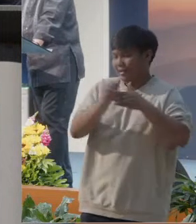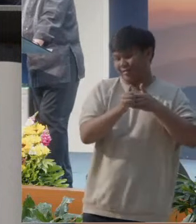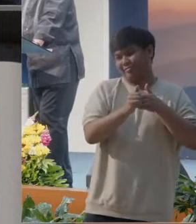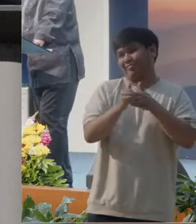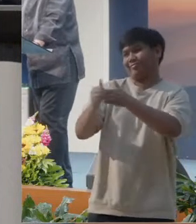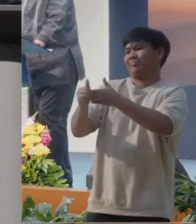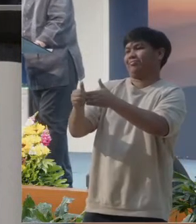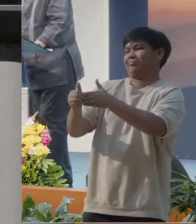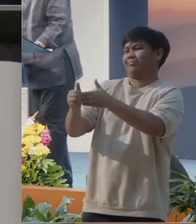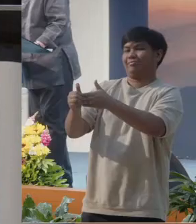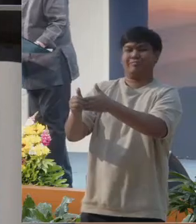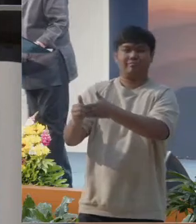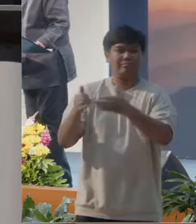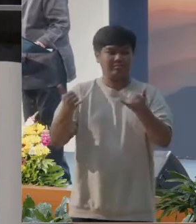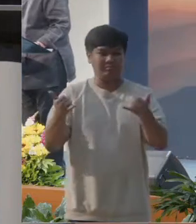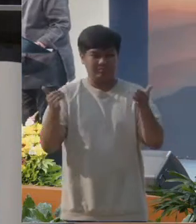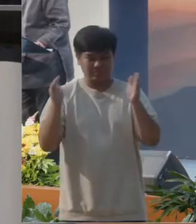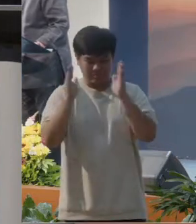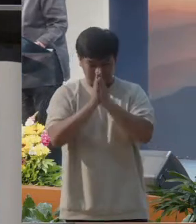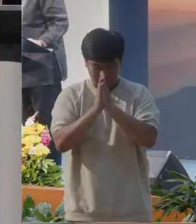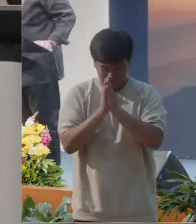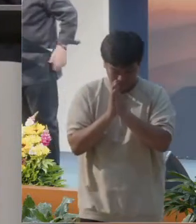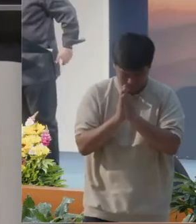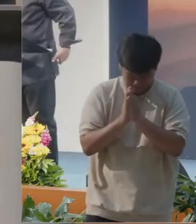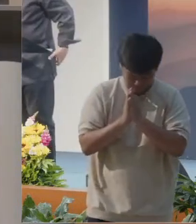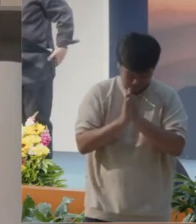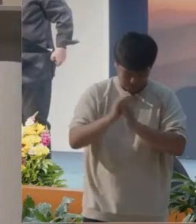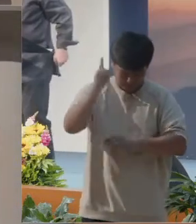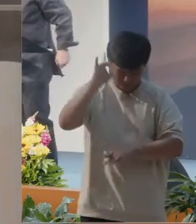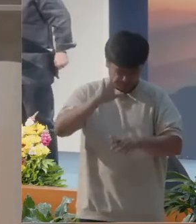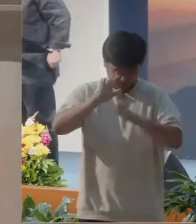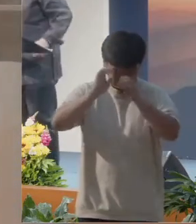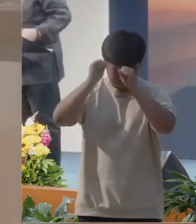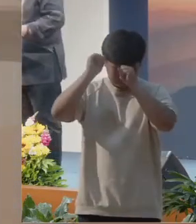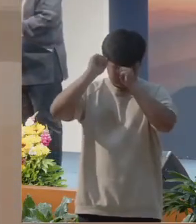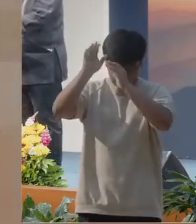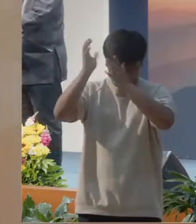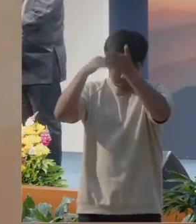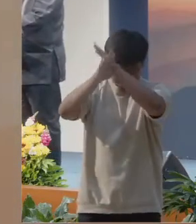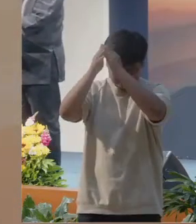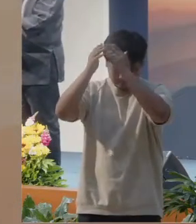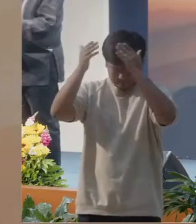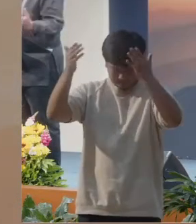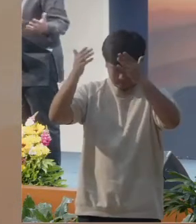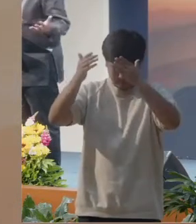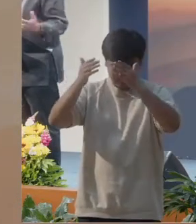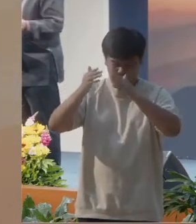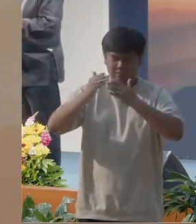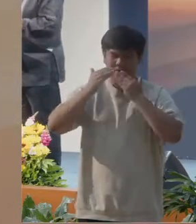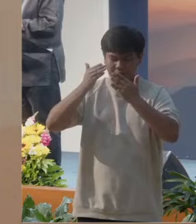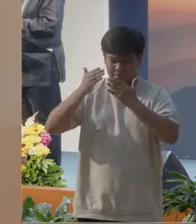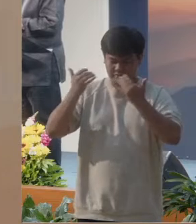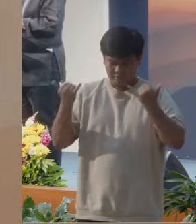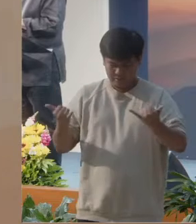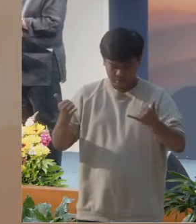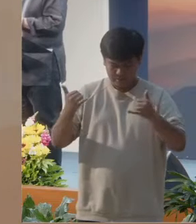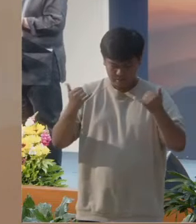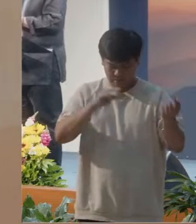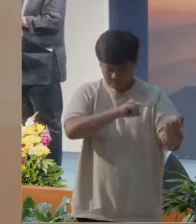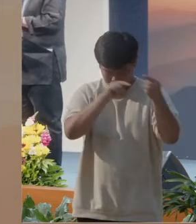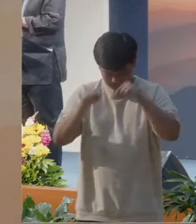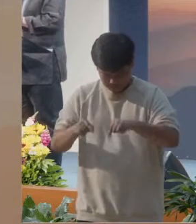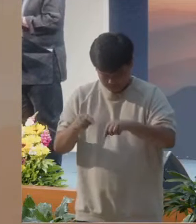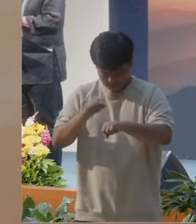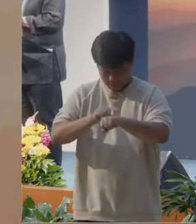Samahan niyo po ako sa panalangin. Maraming Diyos na makapangyarihan sa lahat, salamat po sa pagkakataon na kami ay magkatagpo sa araw